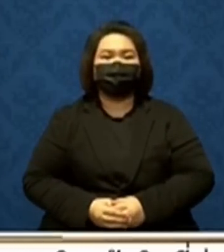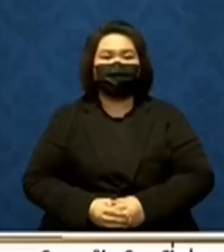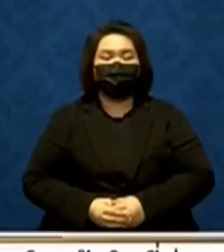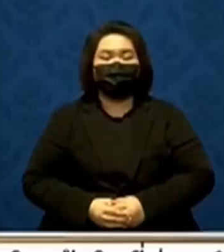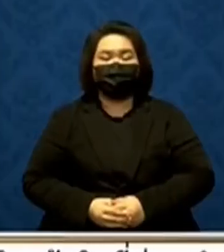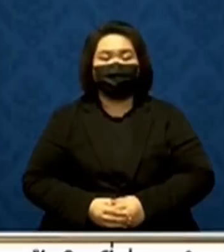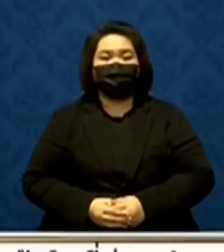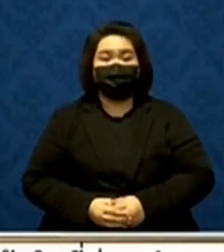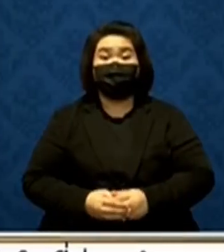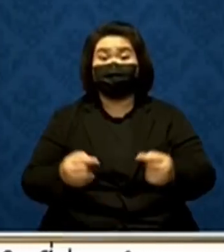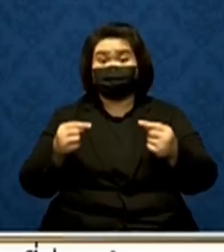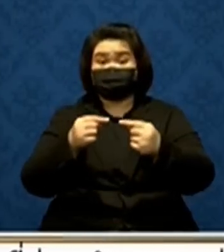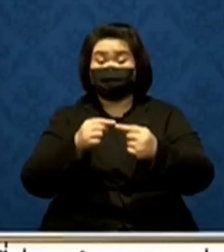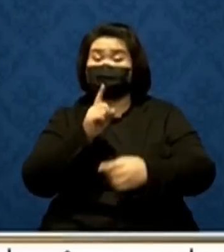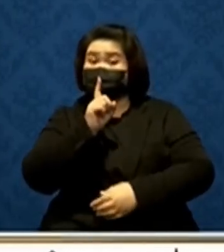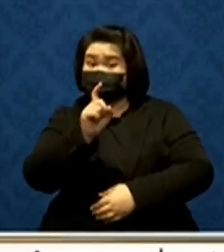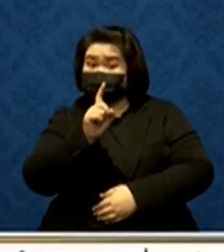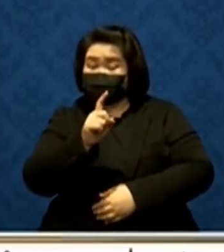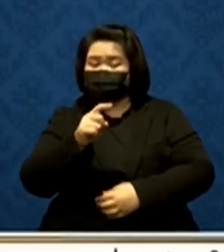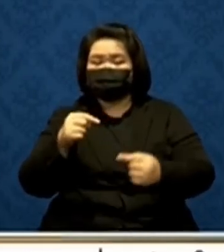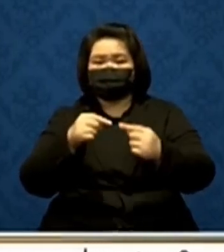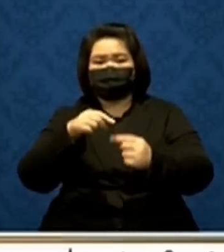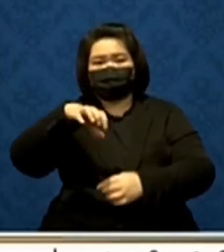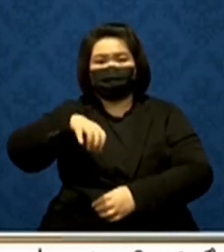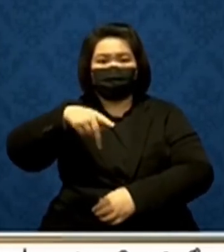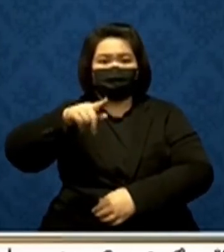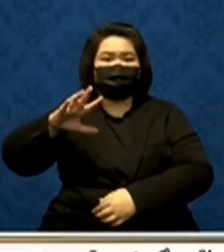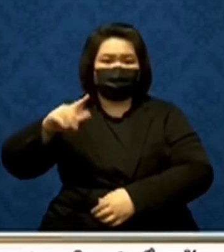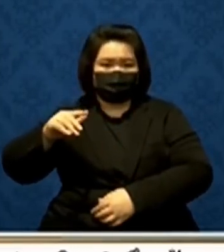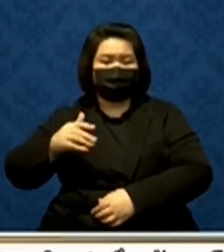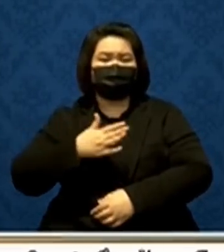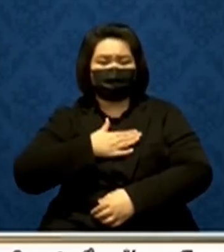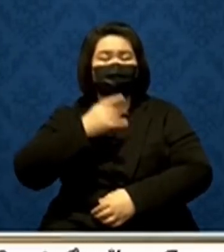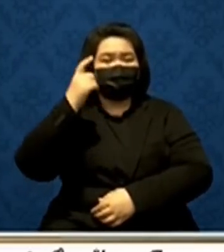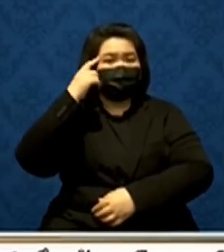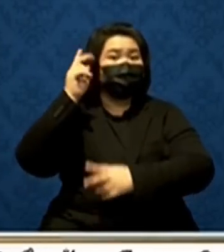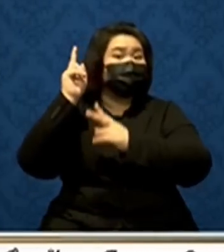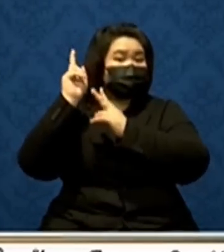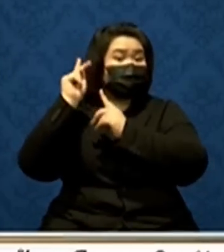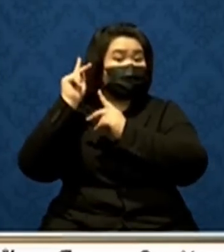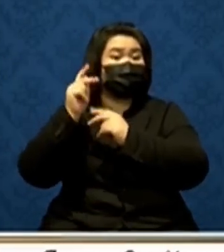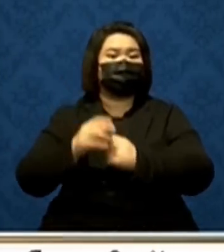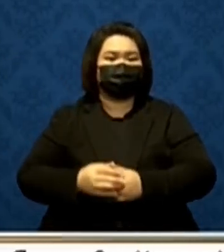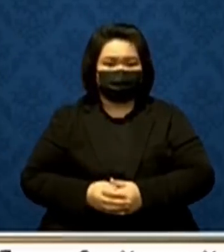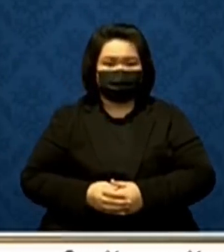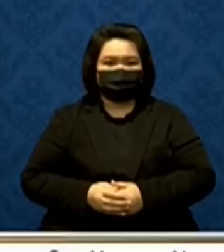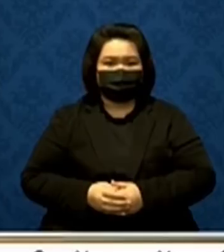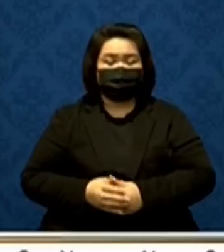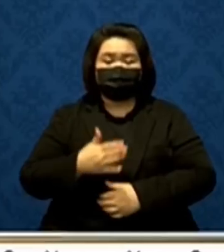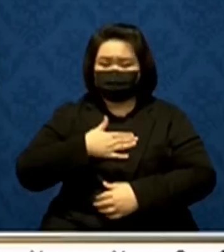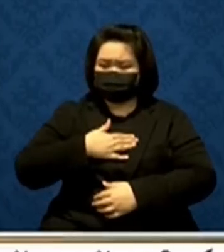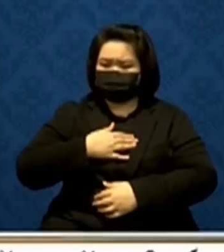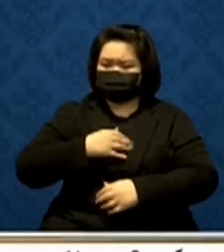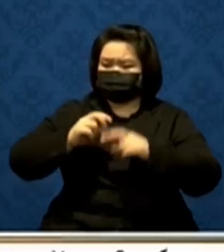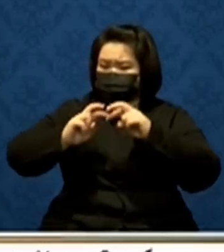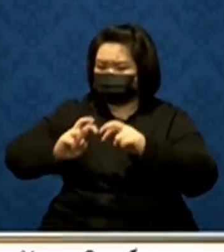ค่ะส่วนการไต่สวนของป.ป.ช.ที่ผมทราบจากข่าวนะครับไม่ได้ไปล้วง